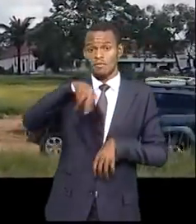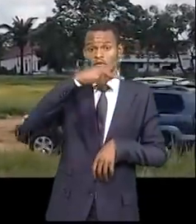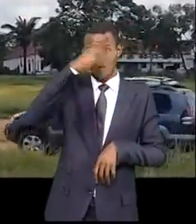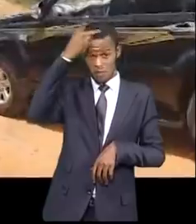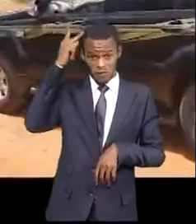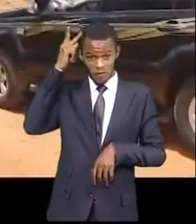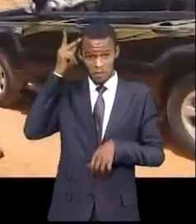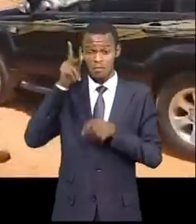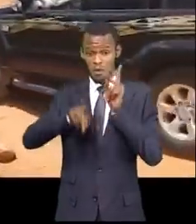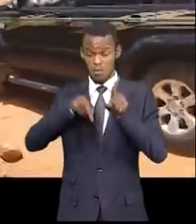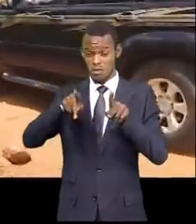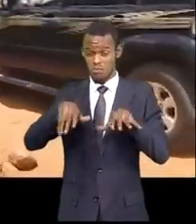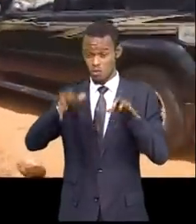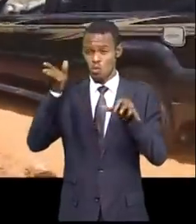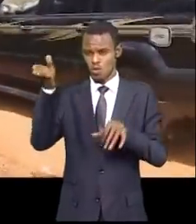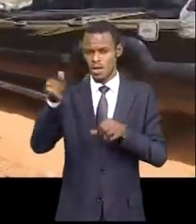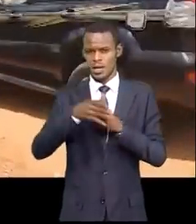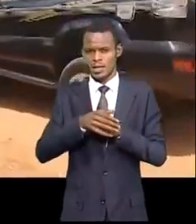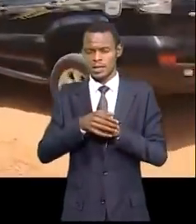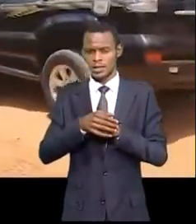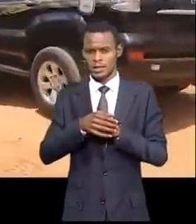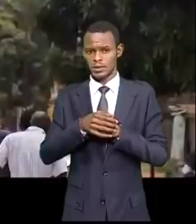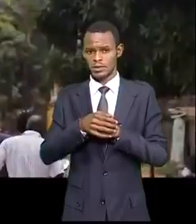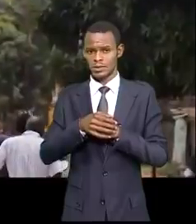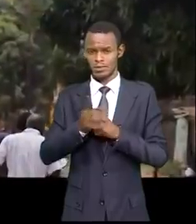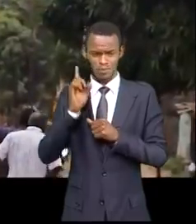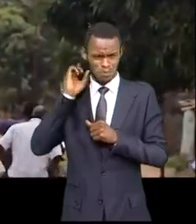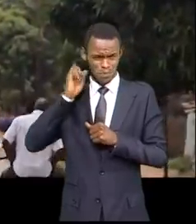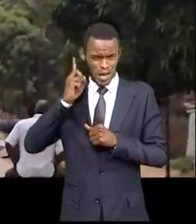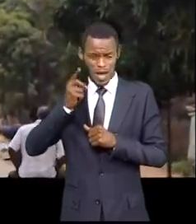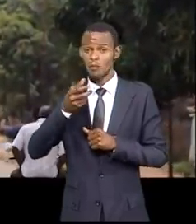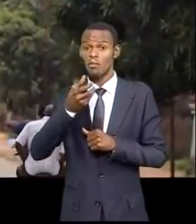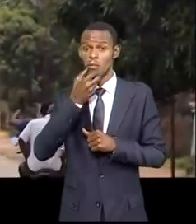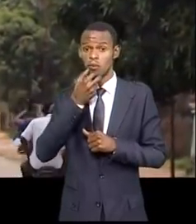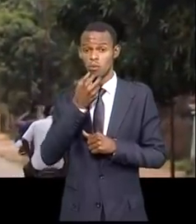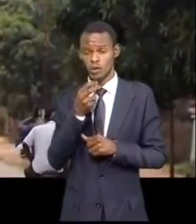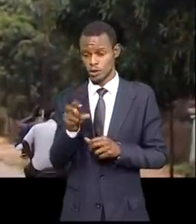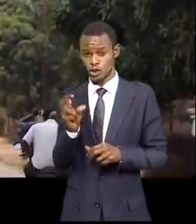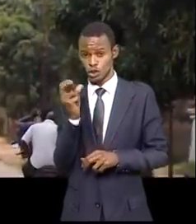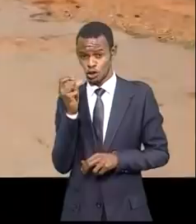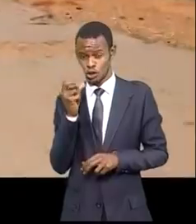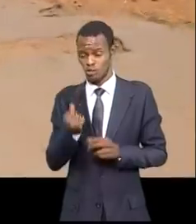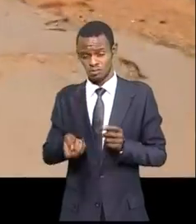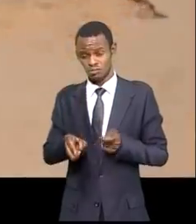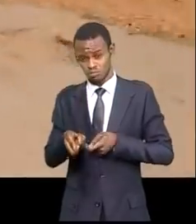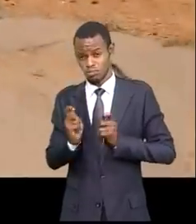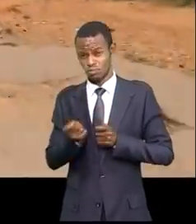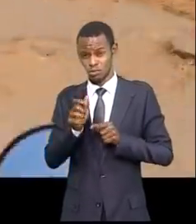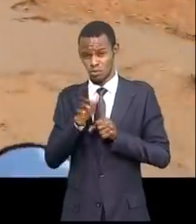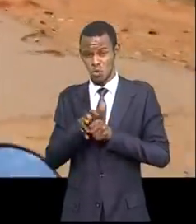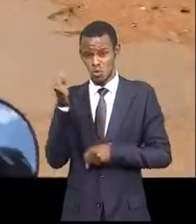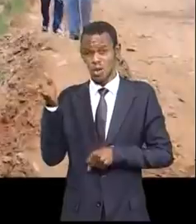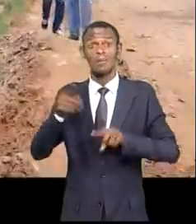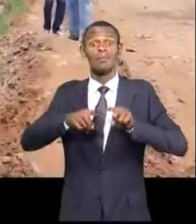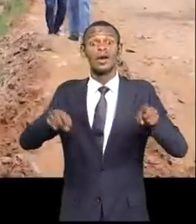populations bourgi my autrefois capitale mondiale du diamant ses moeurs les infrastructures se trouvent dans un état de délabrement très